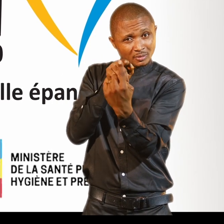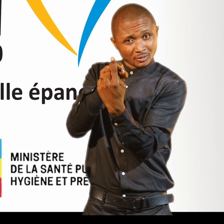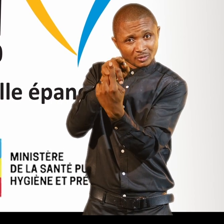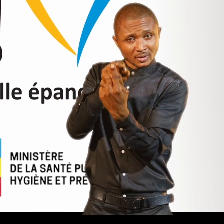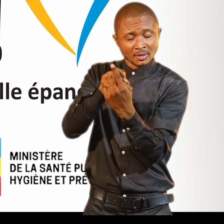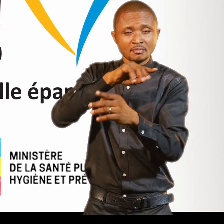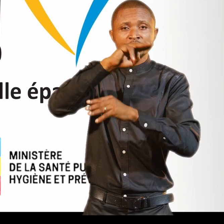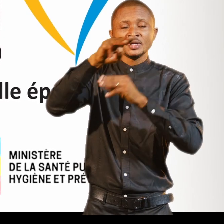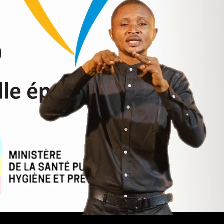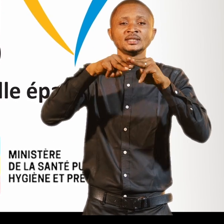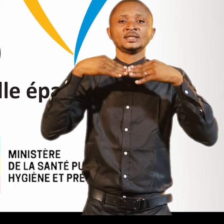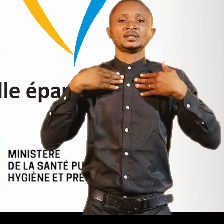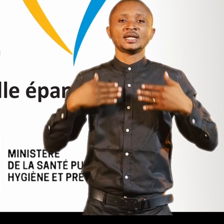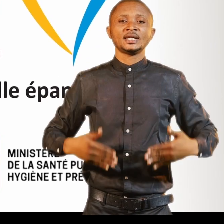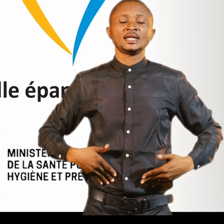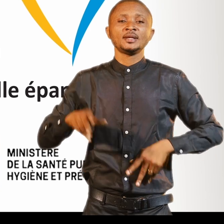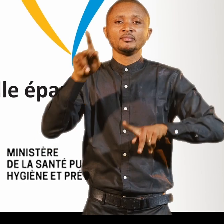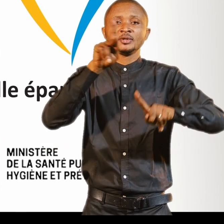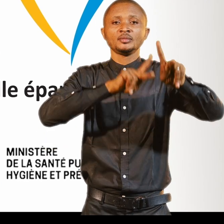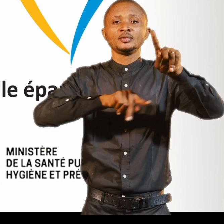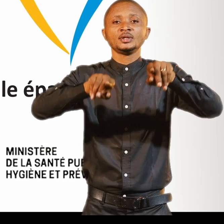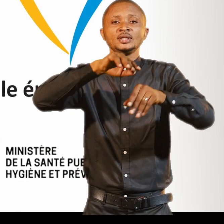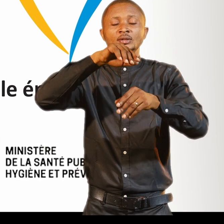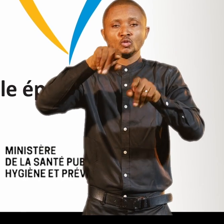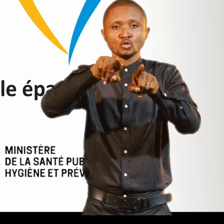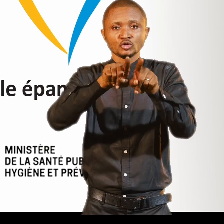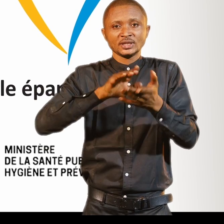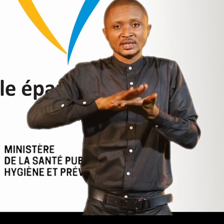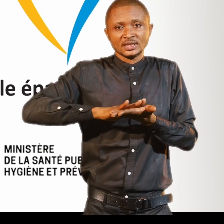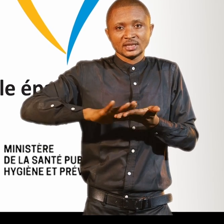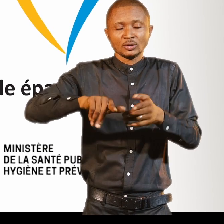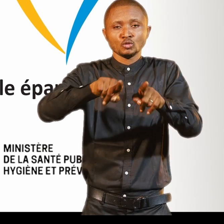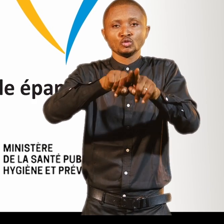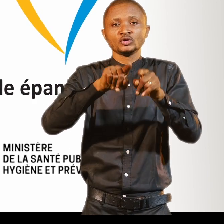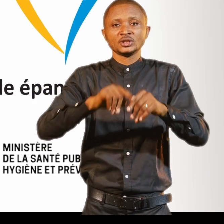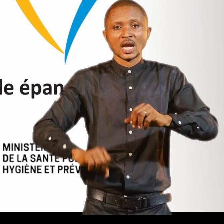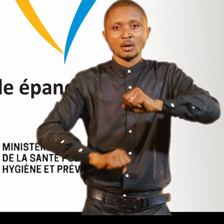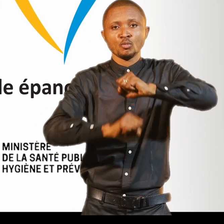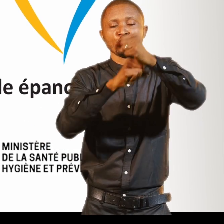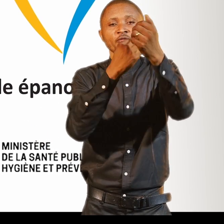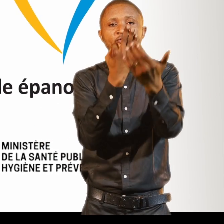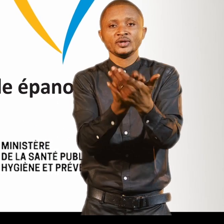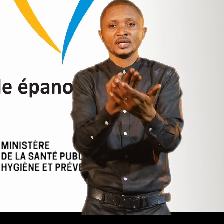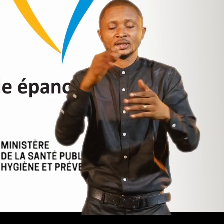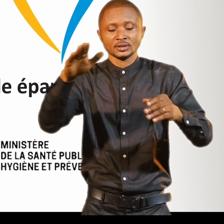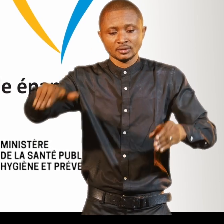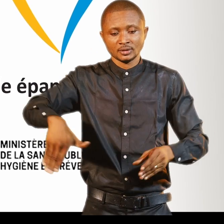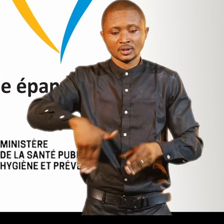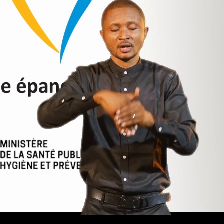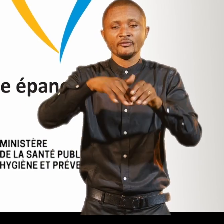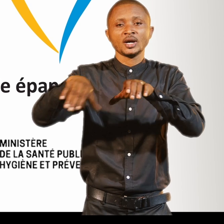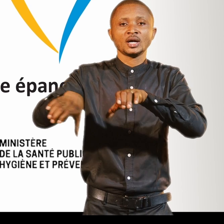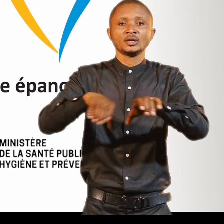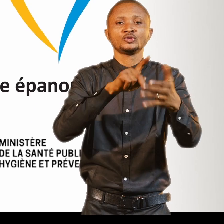mupichishia kutu jomba kuji chibamba lucha mianda ya bukola buwa mubiji, mangenda ne jibabijila jama sama